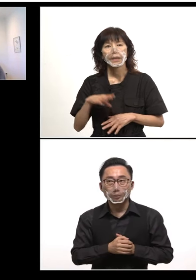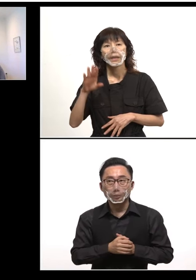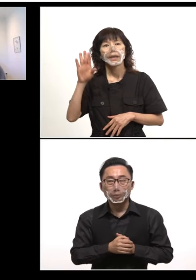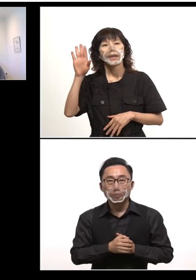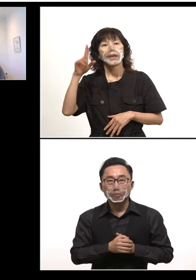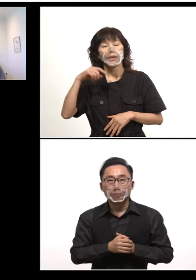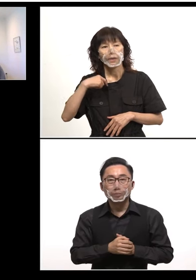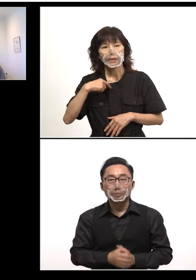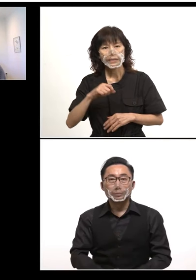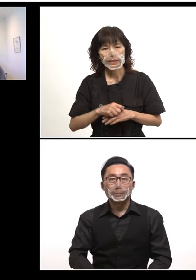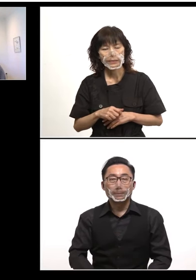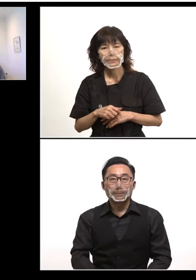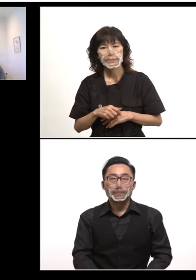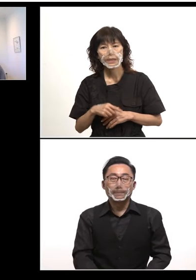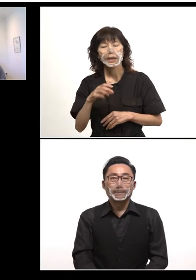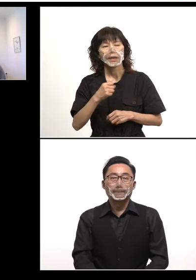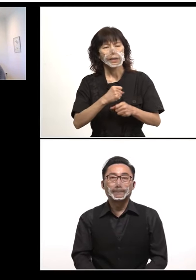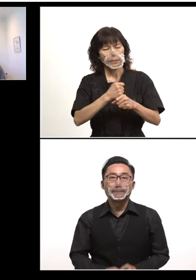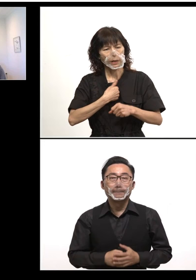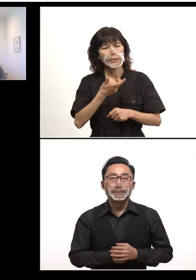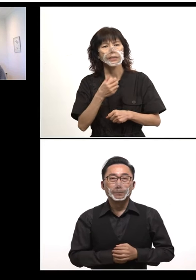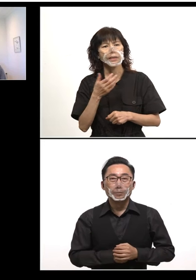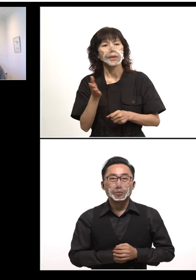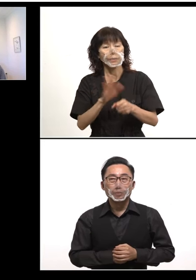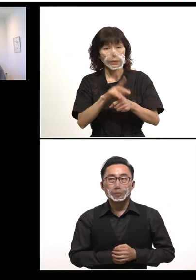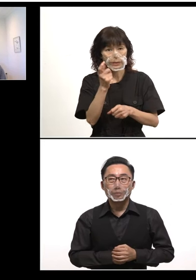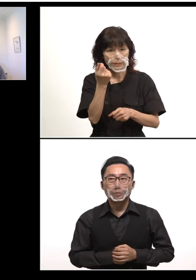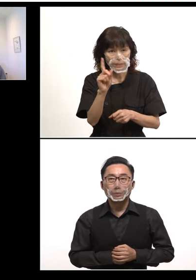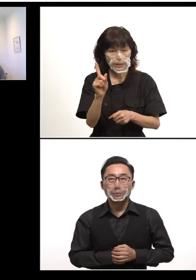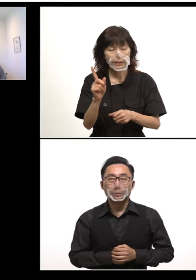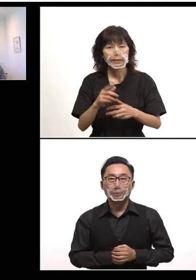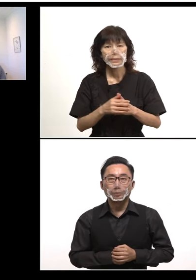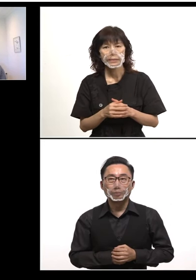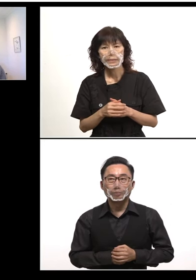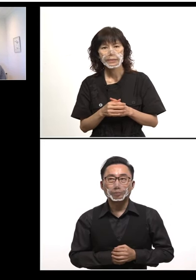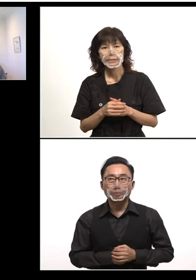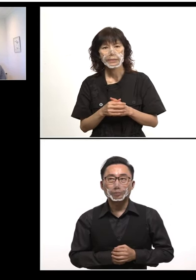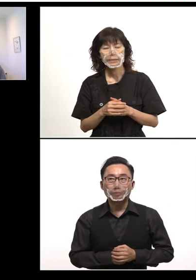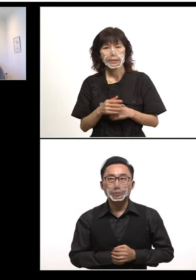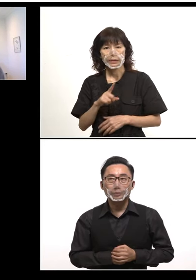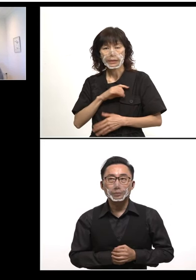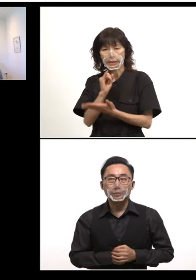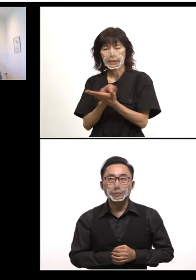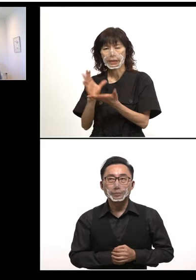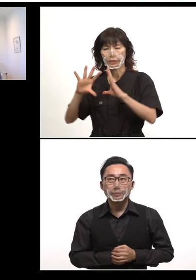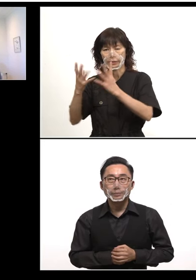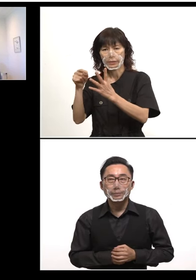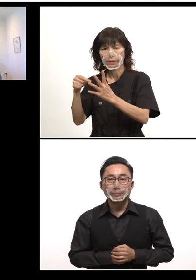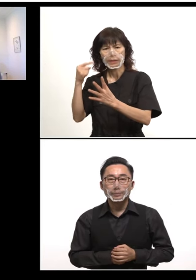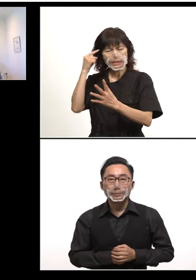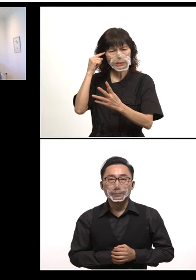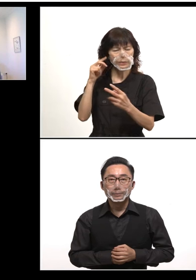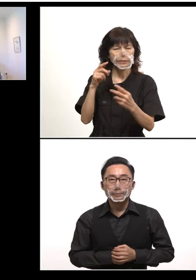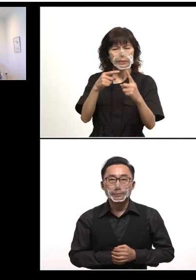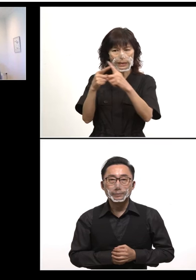即係可以繼續延續馬 Sir 講緊嘅嗰樣嘢，對於喺自己嗰個藝術範疇認識嘅人，我